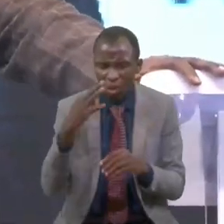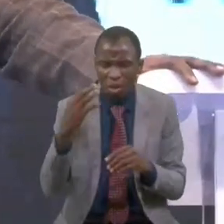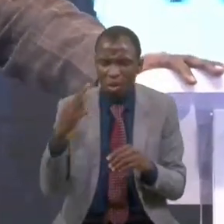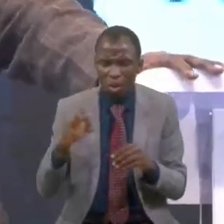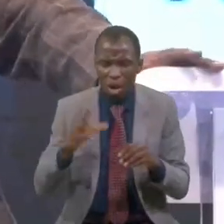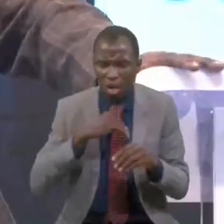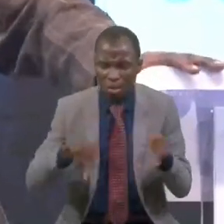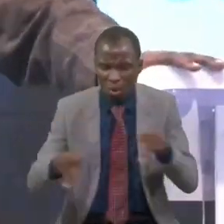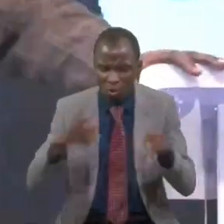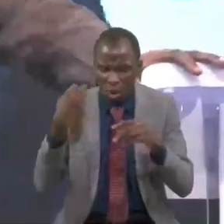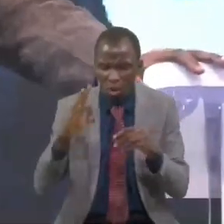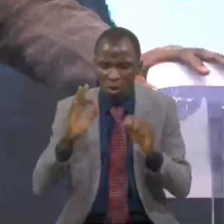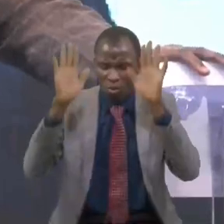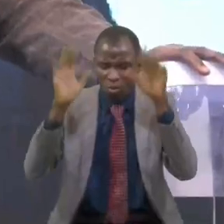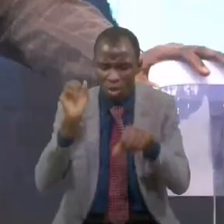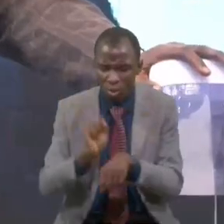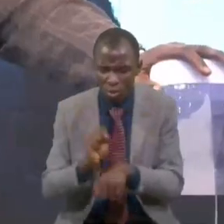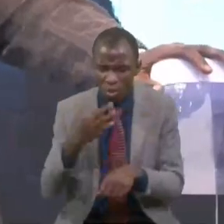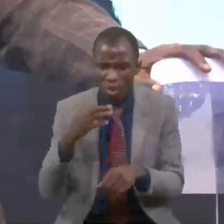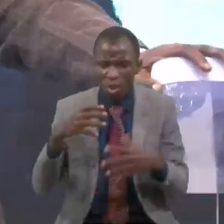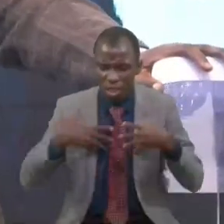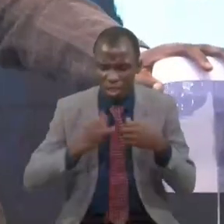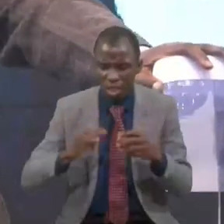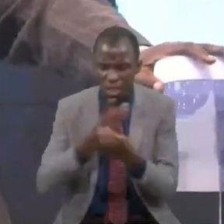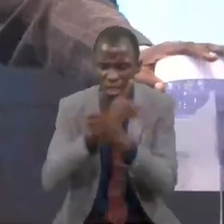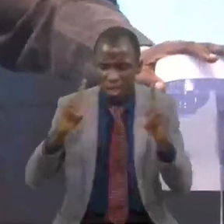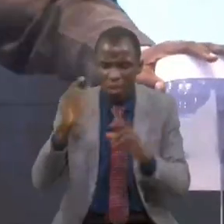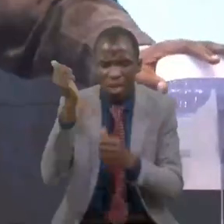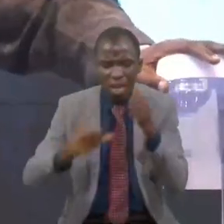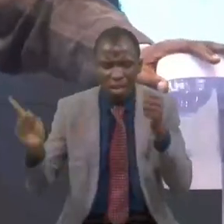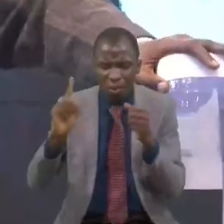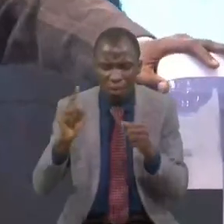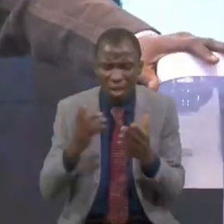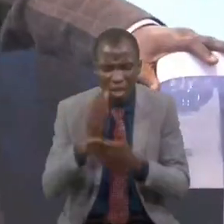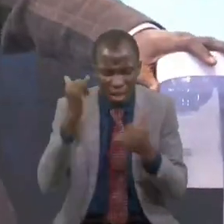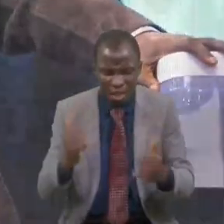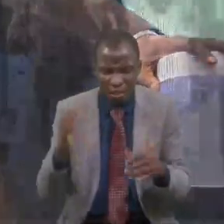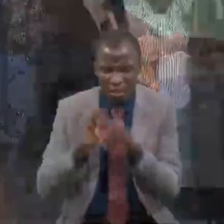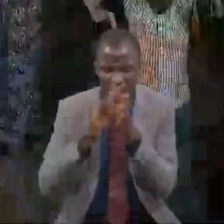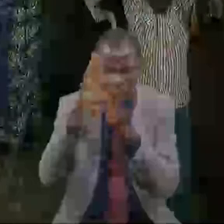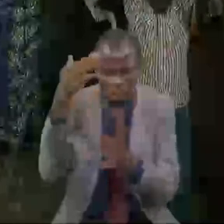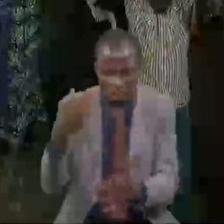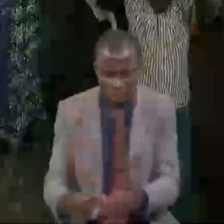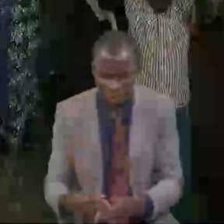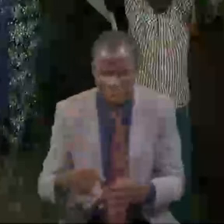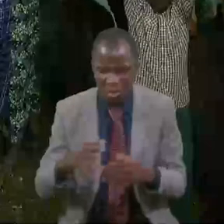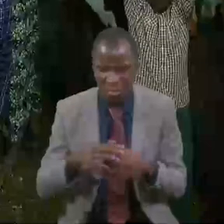de miracles de guérison de délivrance partout maintenant au nom de